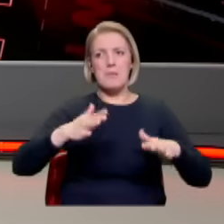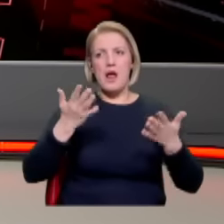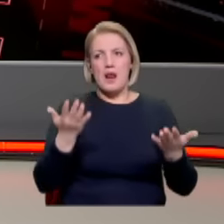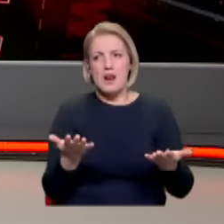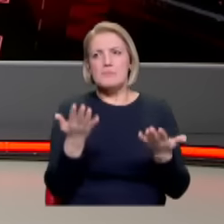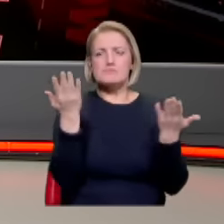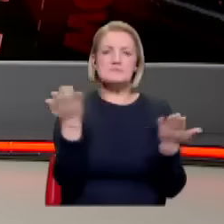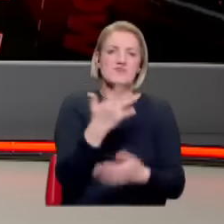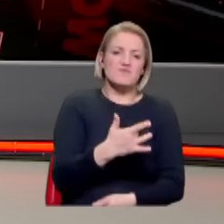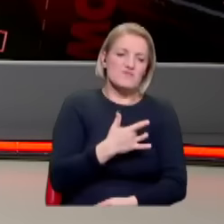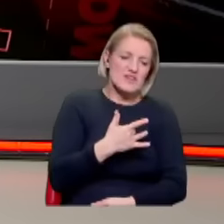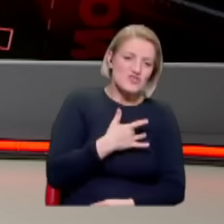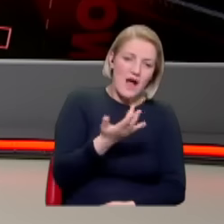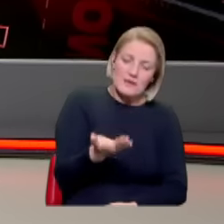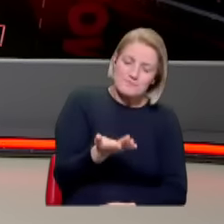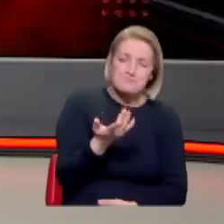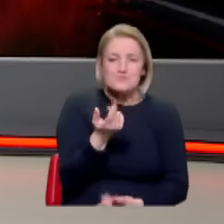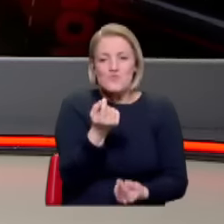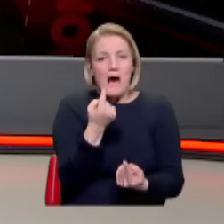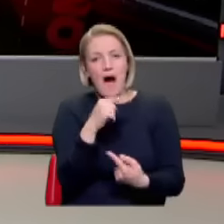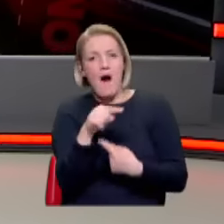Bir ne bileyim vicdan kırıntısı arıyoruz.